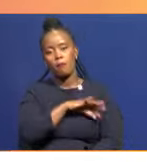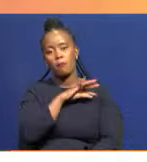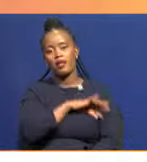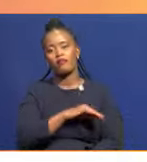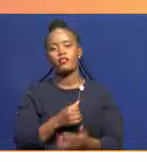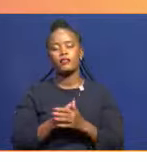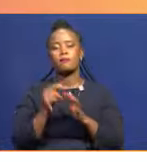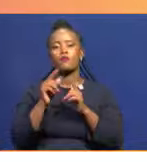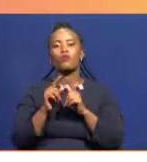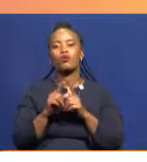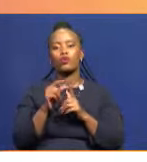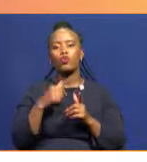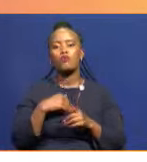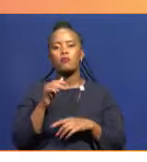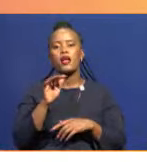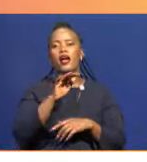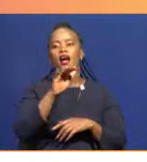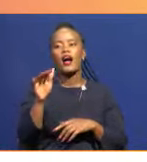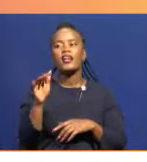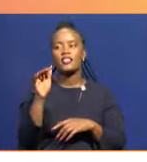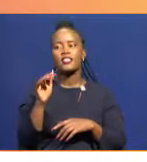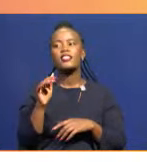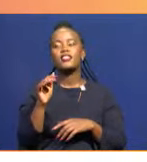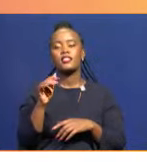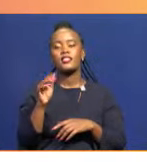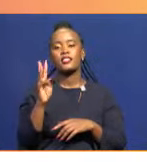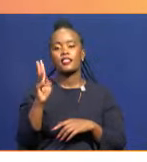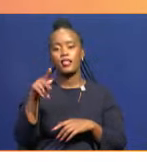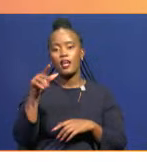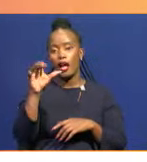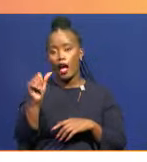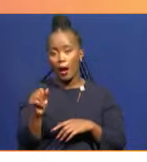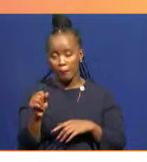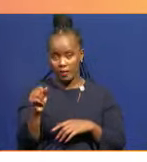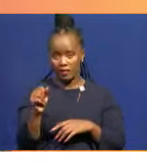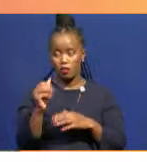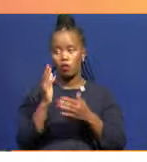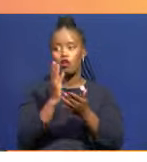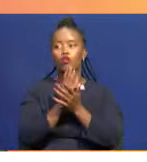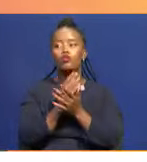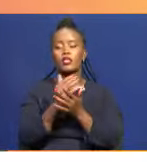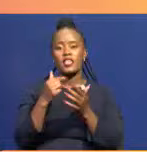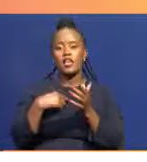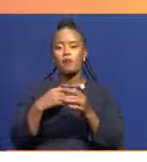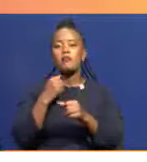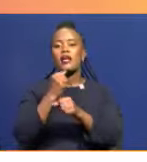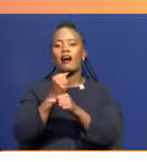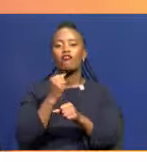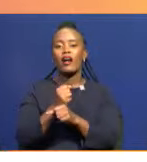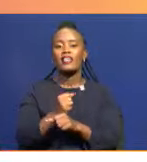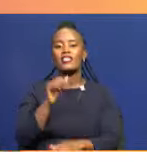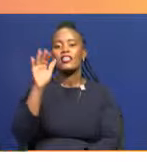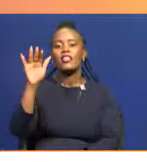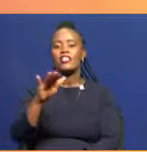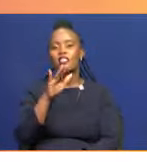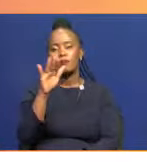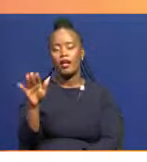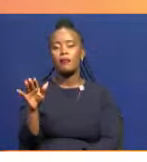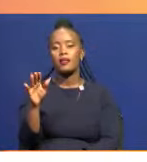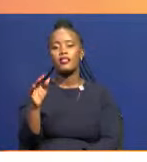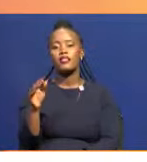challenge wabunge wetu. Nilikueleza ya kwamba nimefanya kazi mbunge nikiwa msaidizi katika ofisi ya